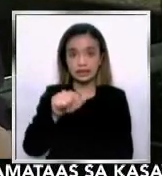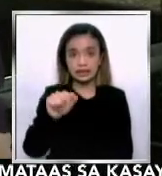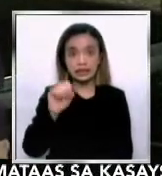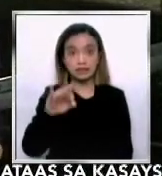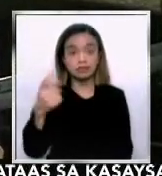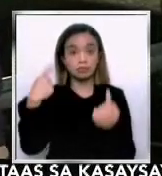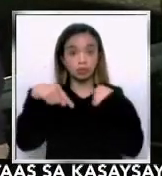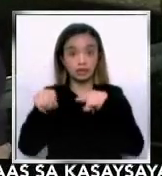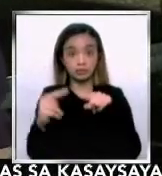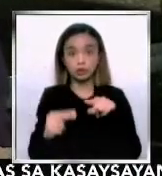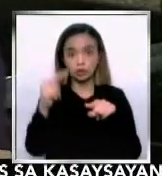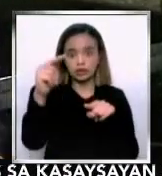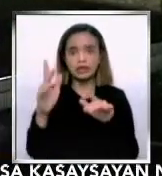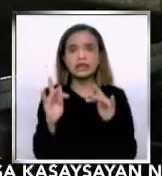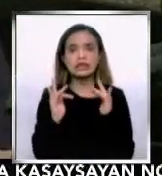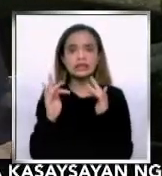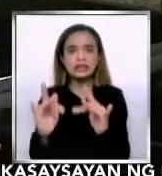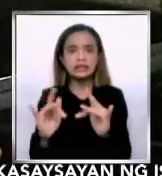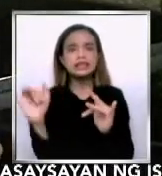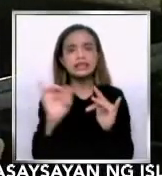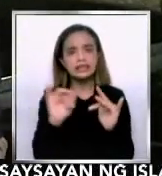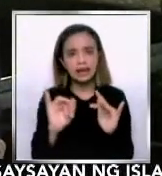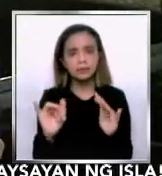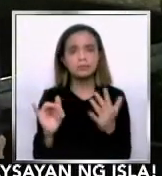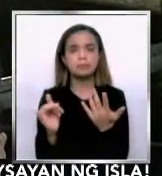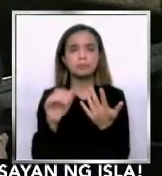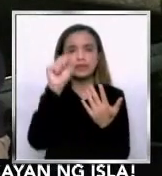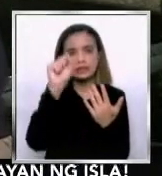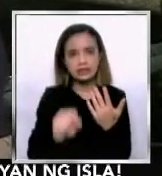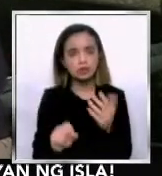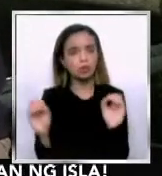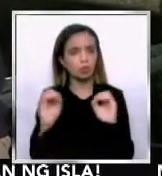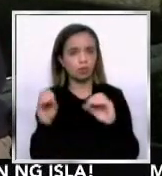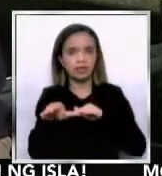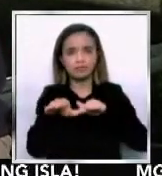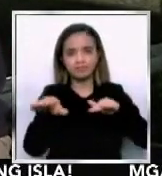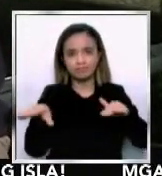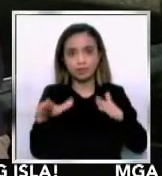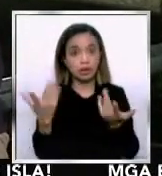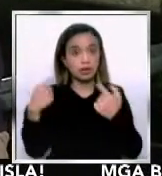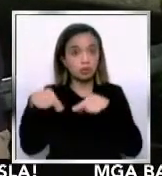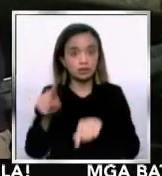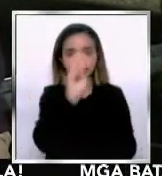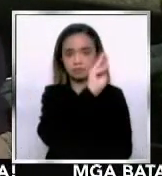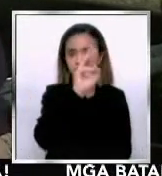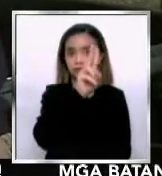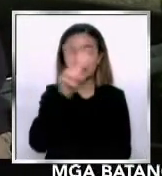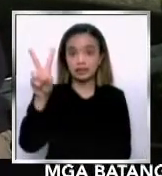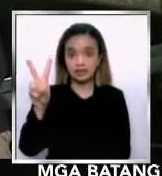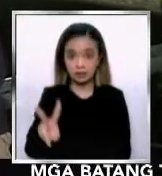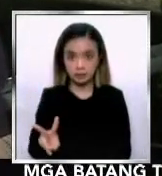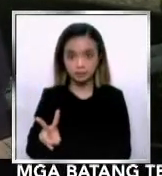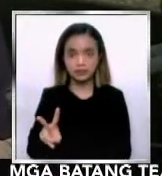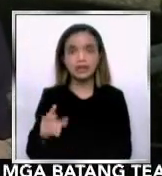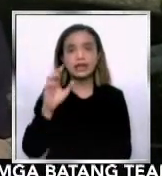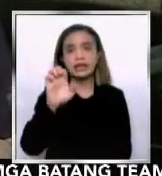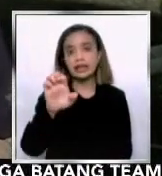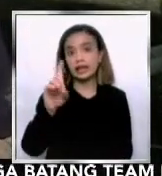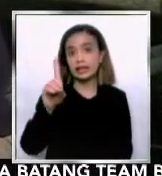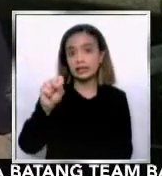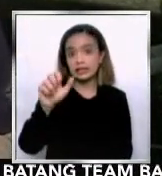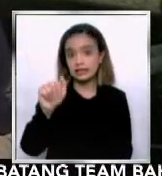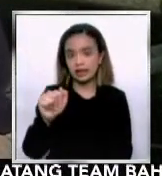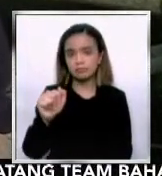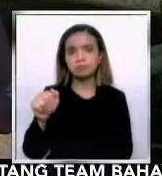sitwasyon. Ganon din ang sitwasyon sa southbound lane, papunta naman yung Balintawak, Valenzuela. At EDSA, maluwag pa rin yan sa mga oras na